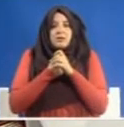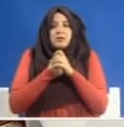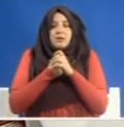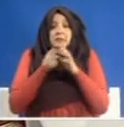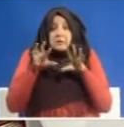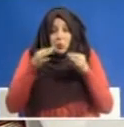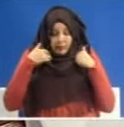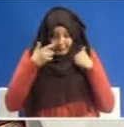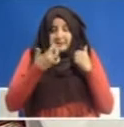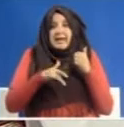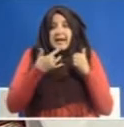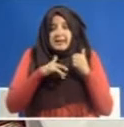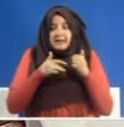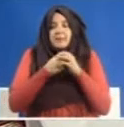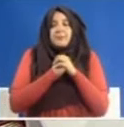حيضة.